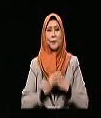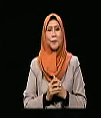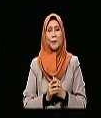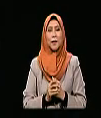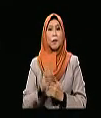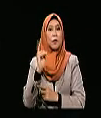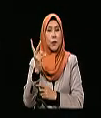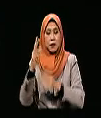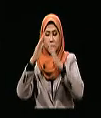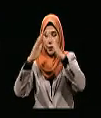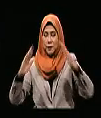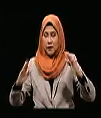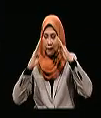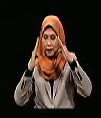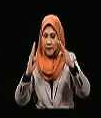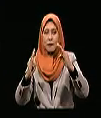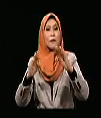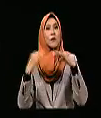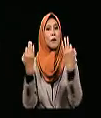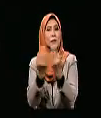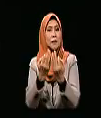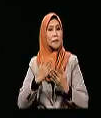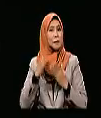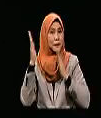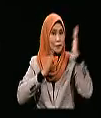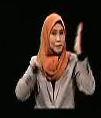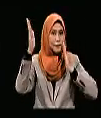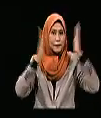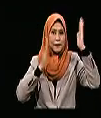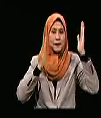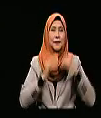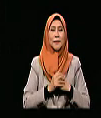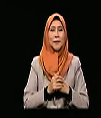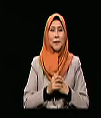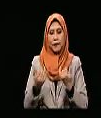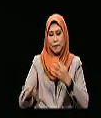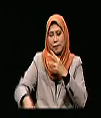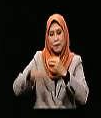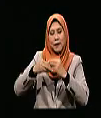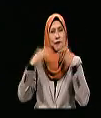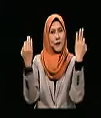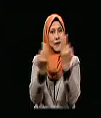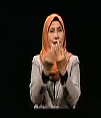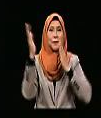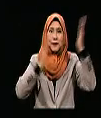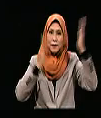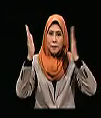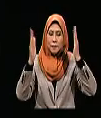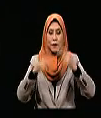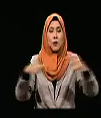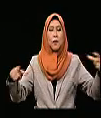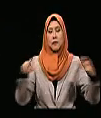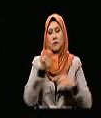adalah residensi prihatin keluarga Malaysia. Dulu ialah residensi prihatin, sekarang kita tambah keluarga Malaysia yang melibatkan